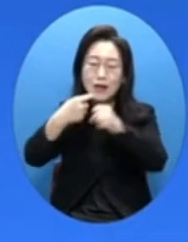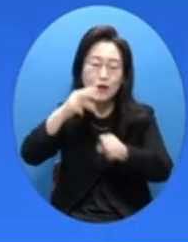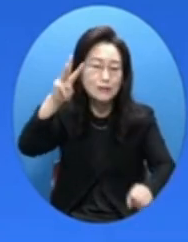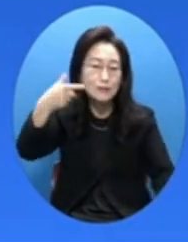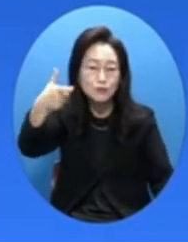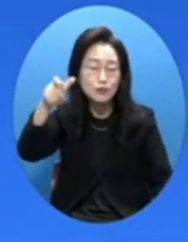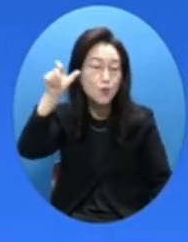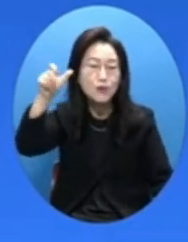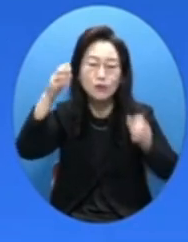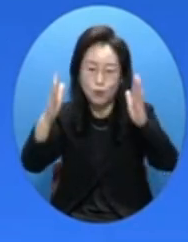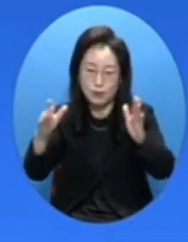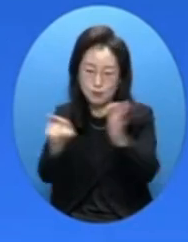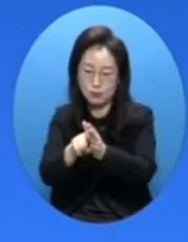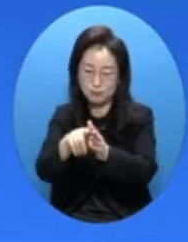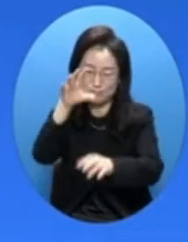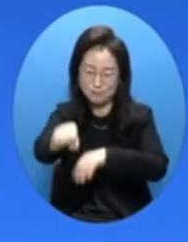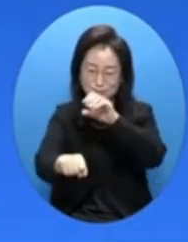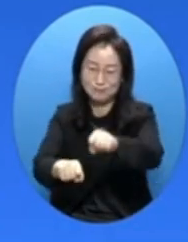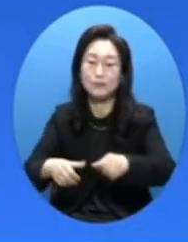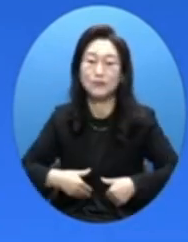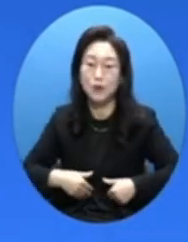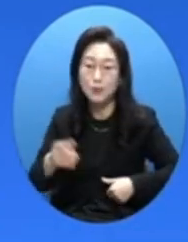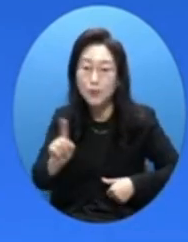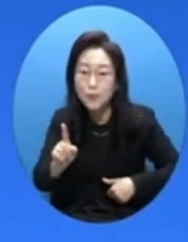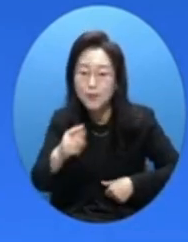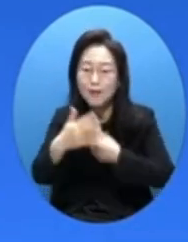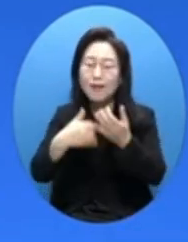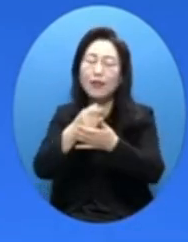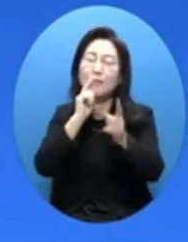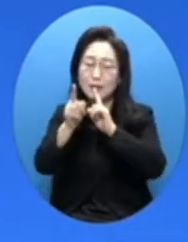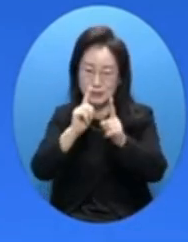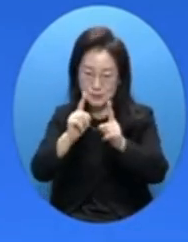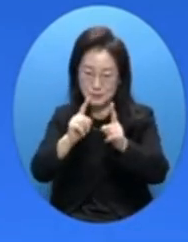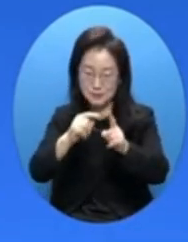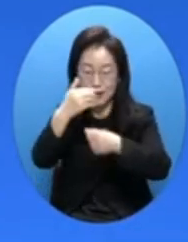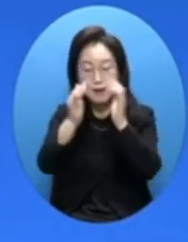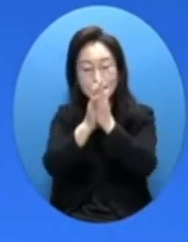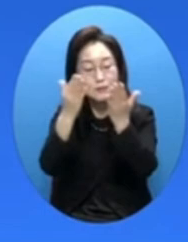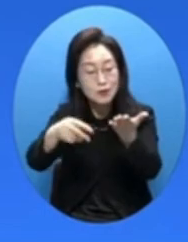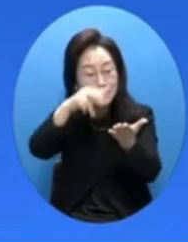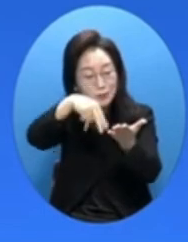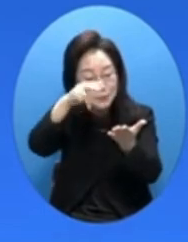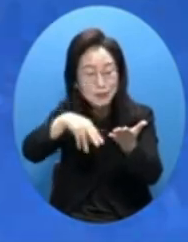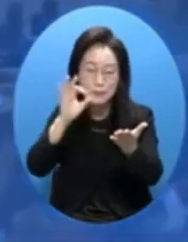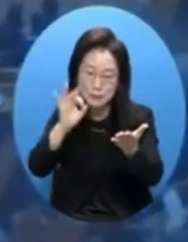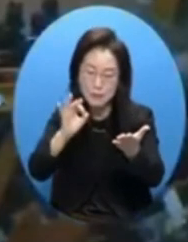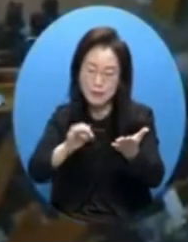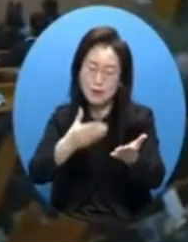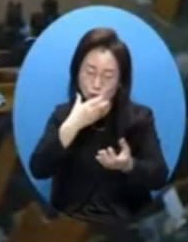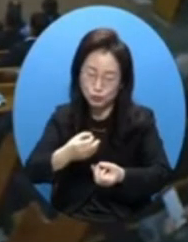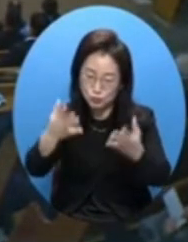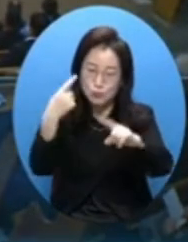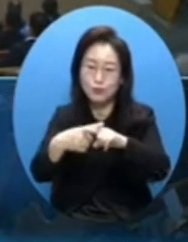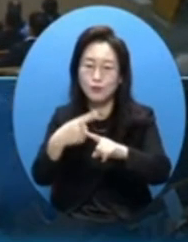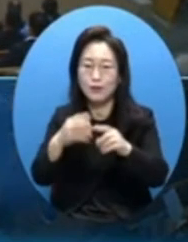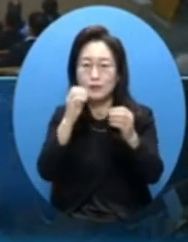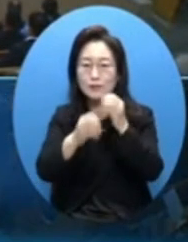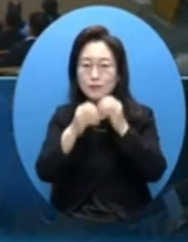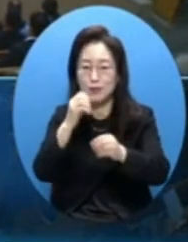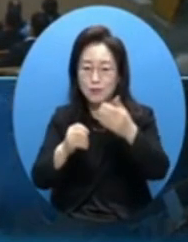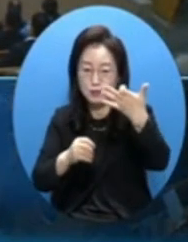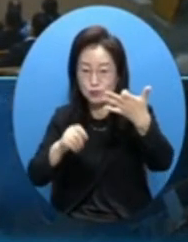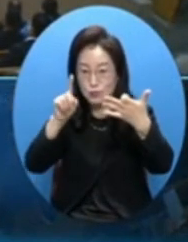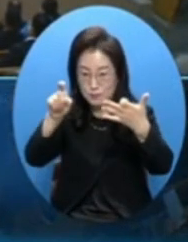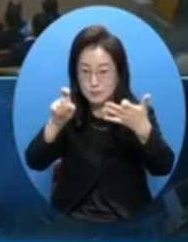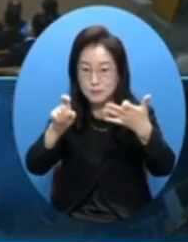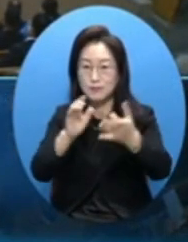믿음으로 정복해 나가야 되는데 그것이 바로 하나님의 말씀입니다. 이 말씀이 얼마나 우리에게 큰 축복인지 시편 19편 10절에 이 같은